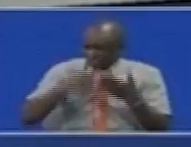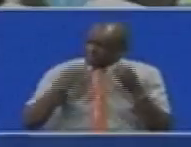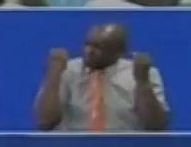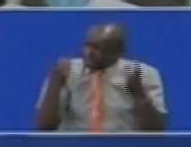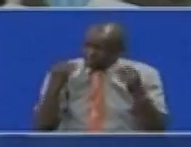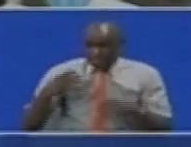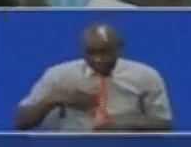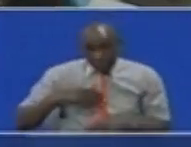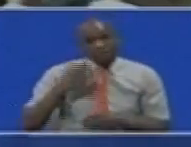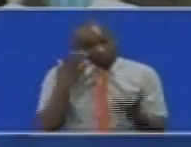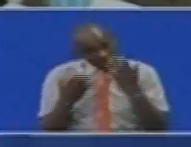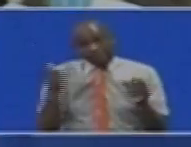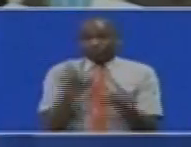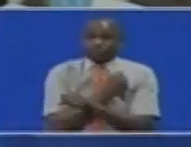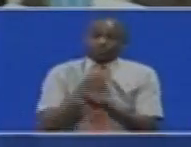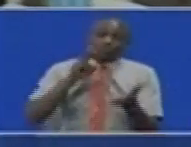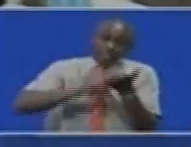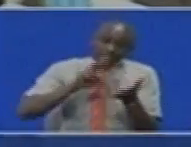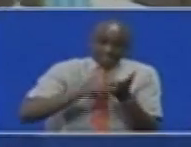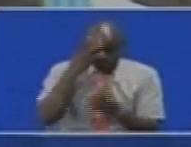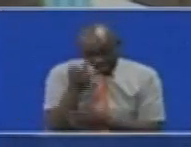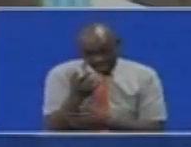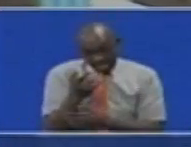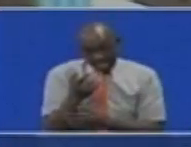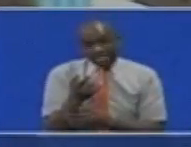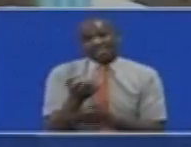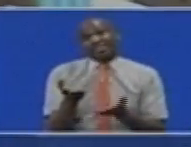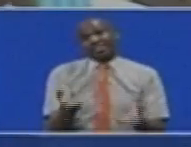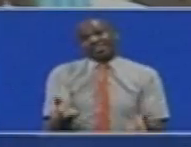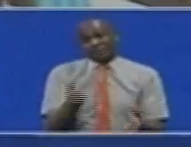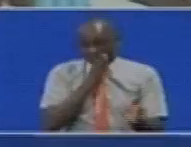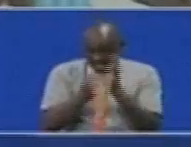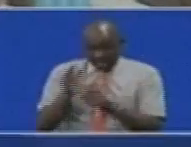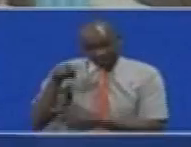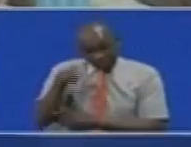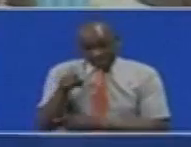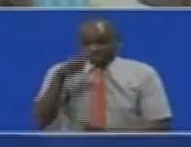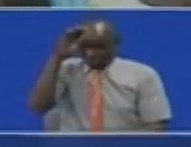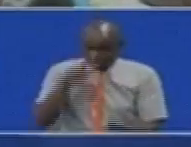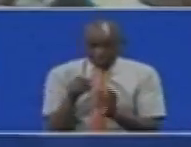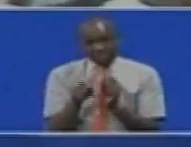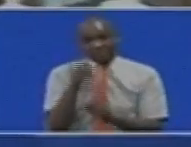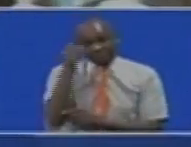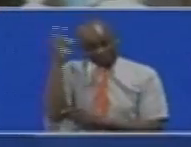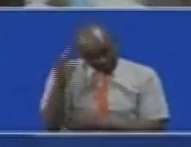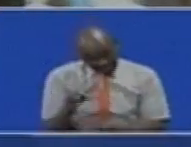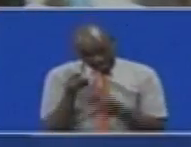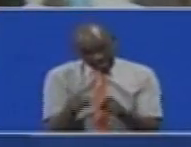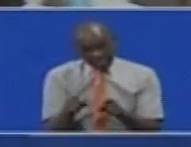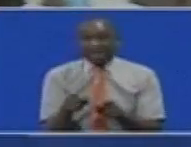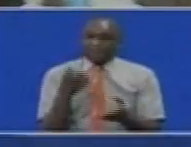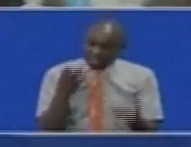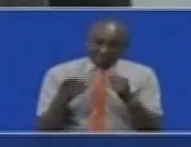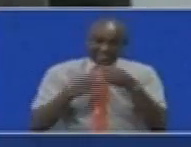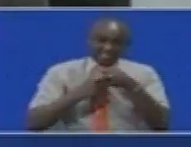wao watakosa kusajiliwa kwa wapiga kura, hasa ikizingatiwa kwamba mpango huo wa kupunguza deni kwa 50% utafanywa kwa